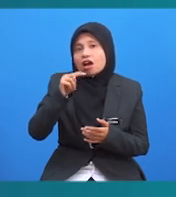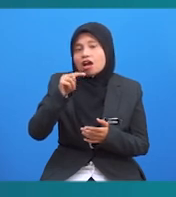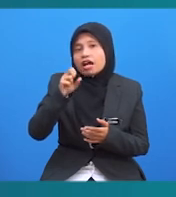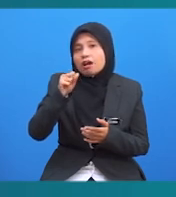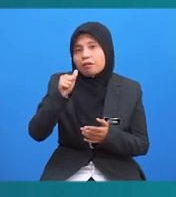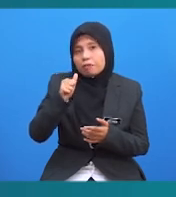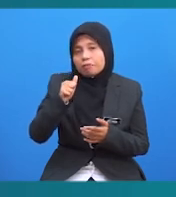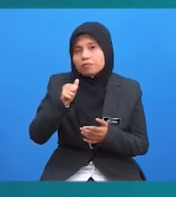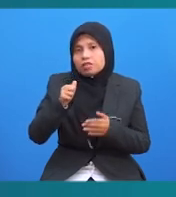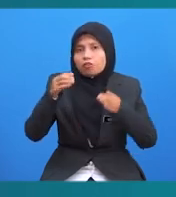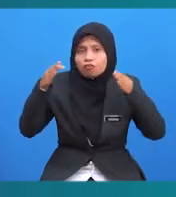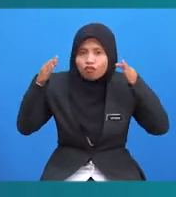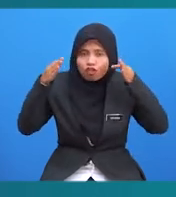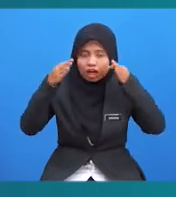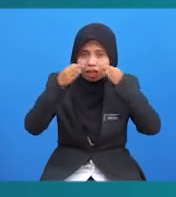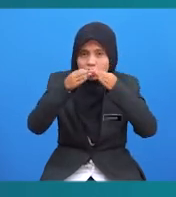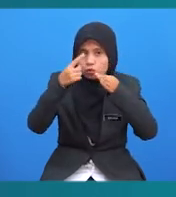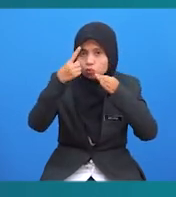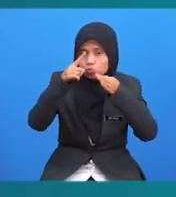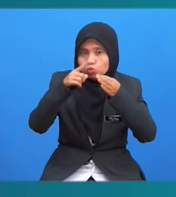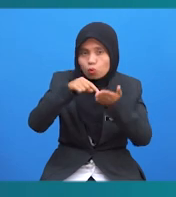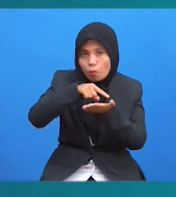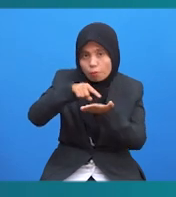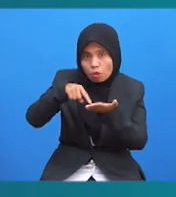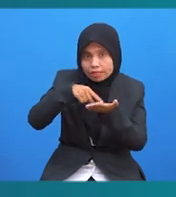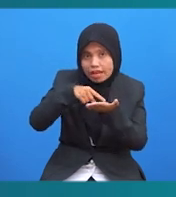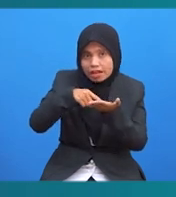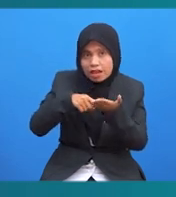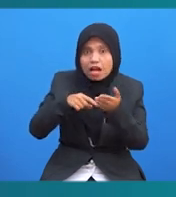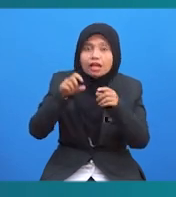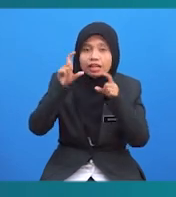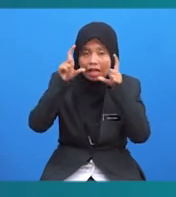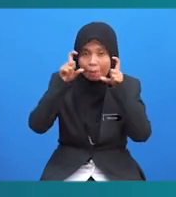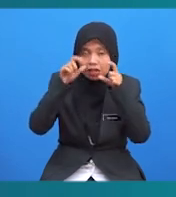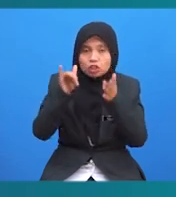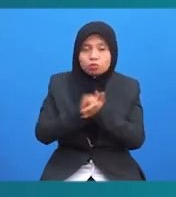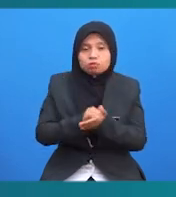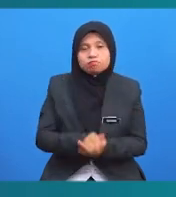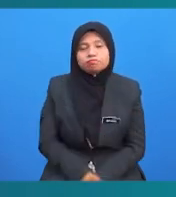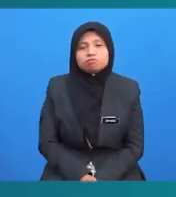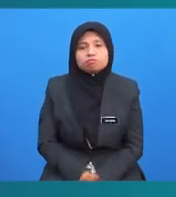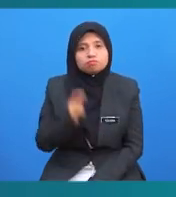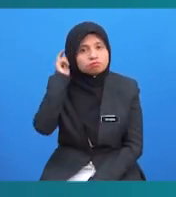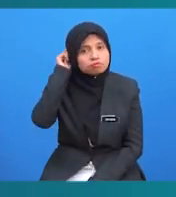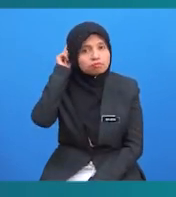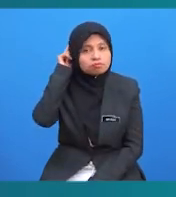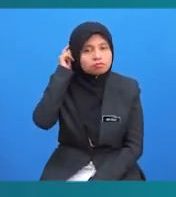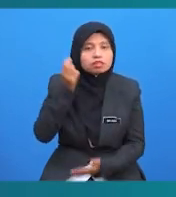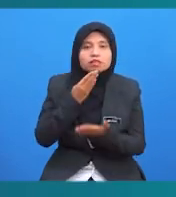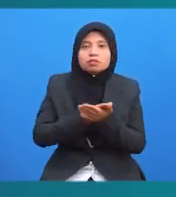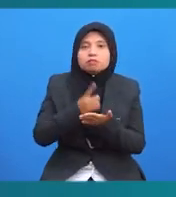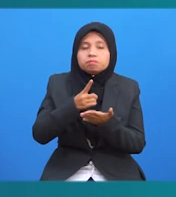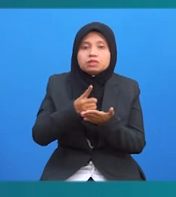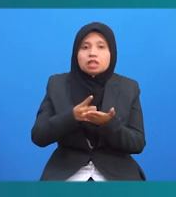jarak focal lens khusus bagi model kamera tersebut. Baiklah, di sini saya